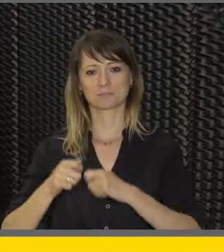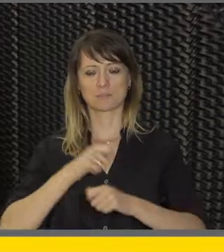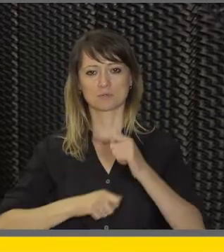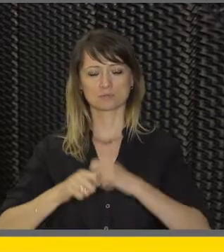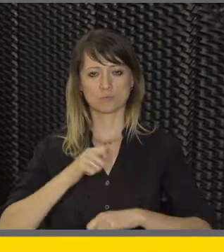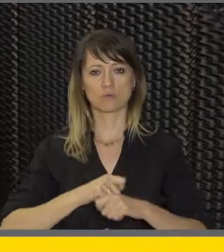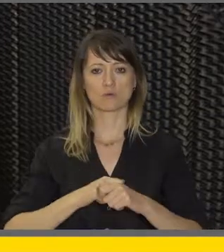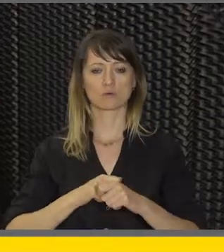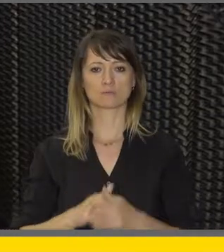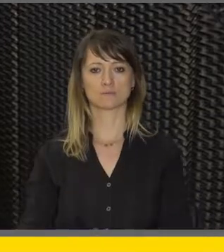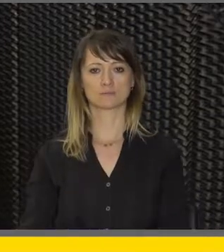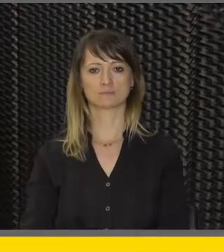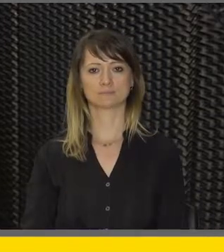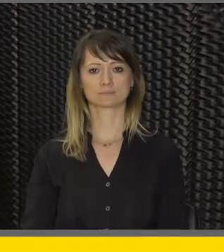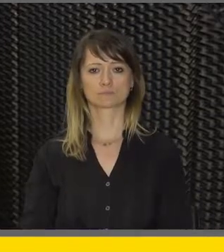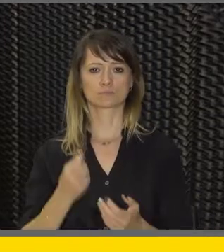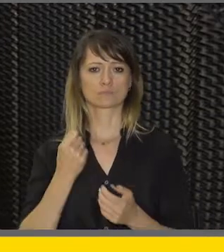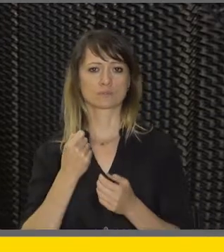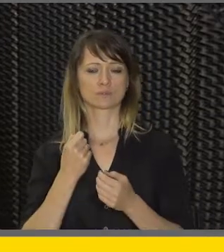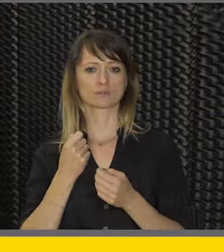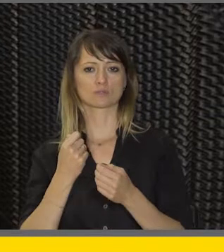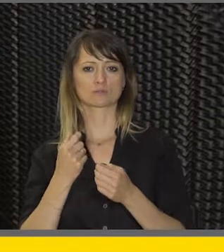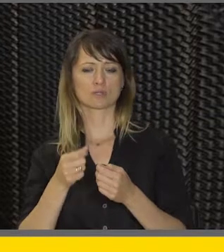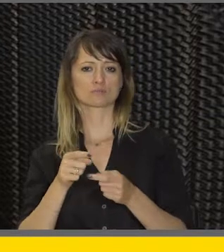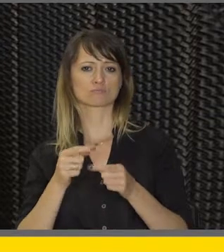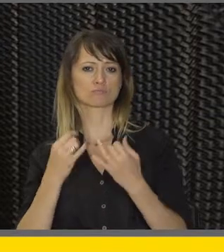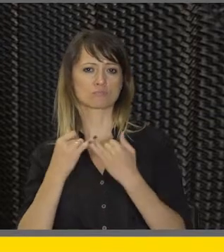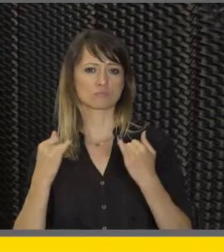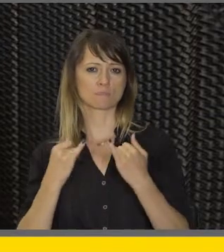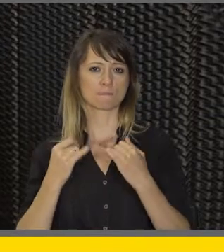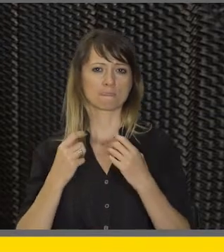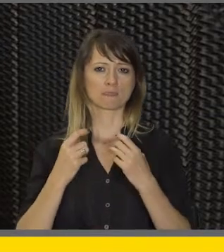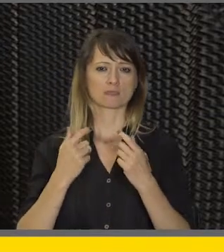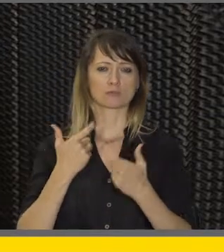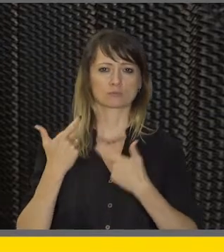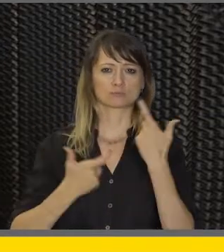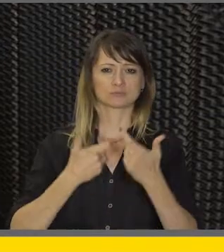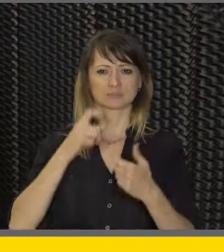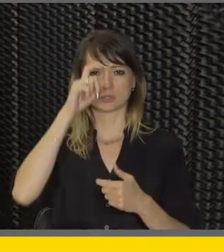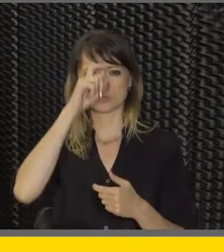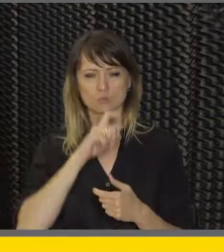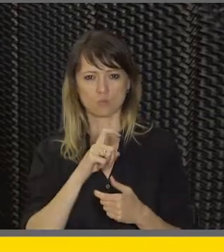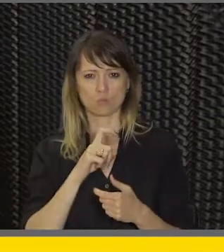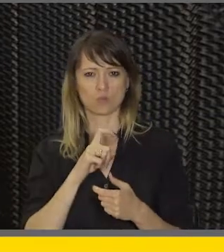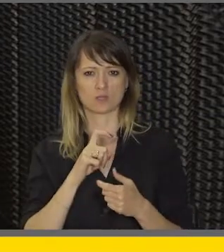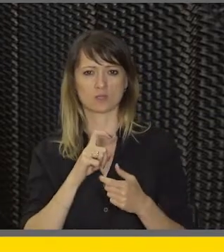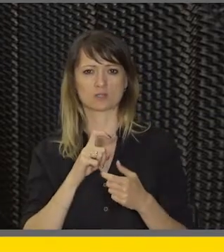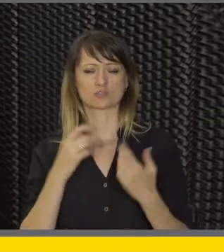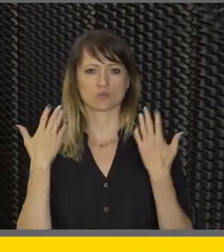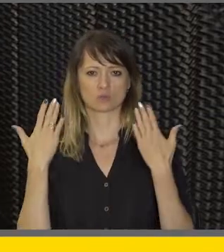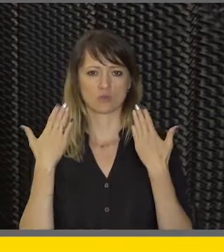regionach przemysłowych, proszę Państwa, też eksploatowano zasoby, też tam działy się, no, nazwijmy to, złe rzeczy dla środowiska. A